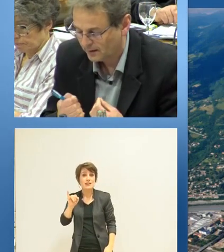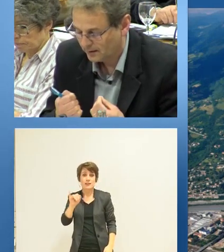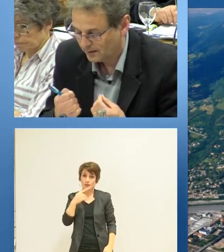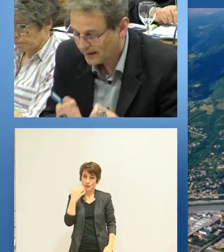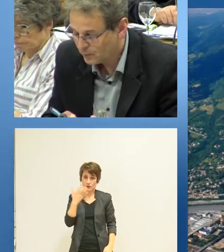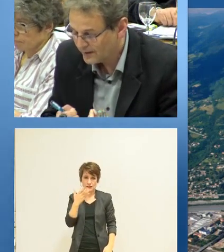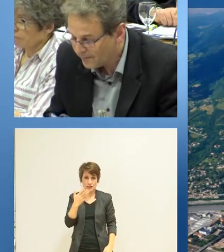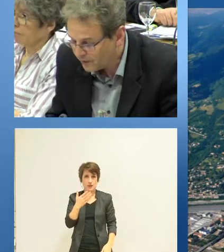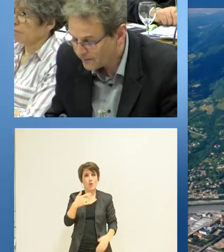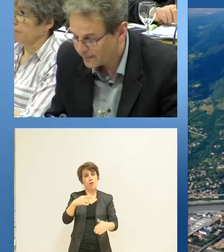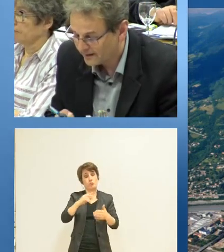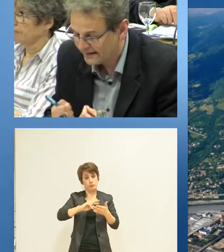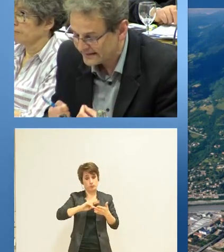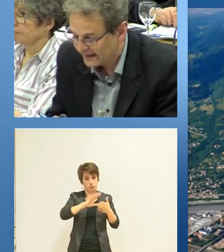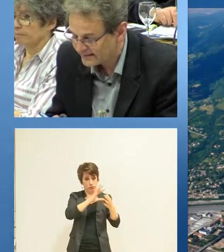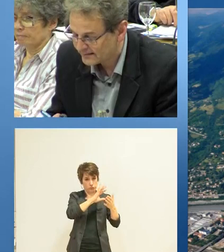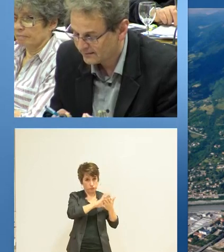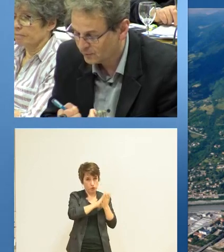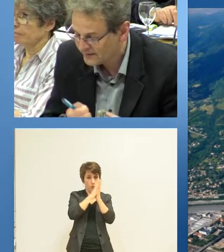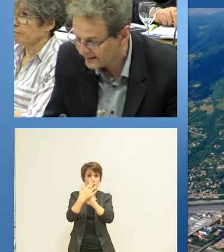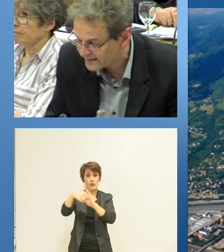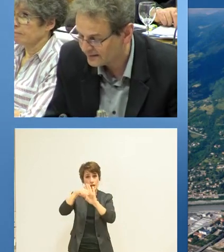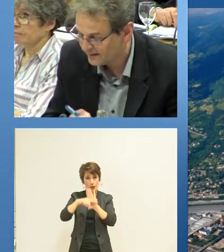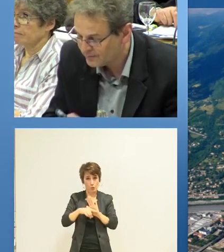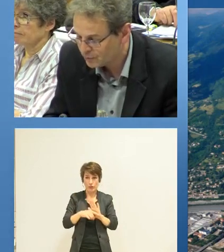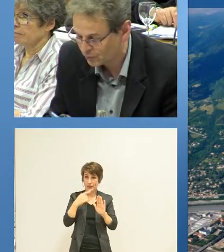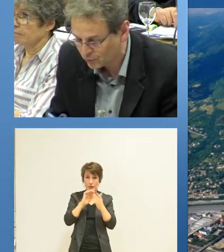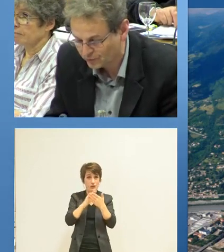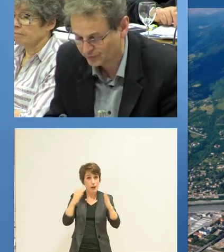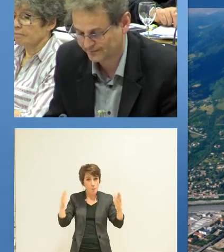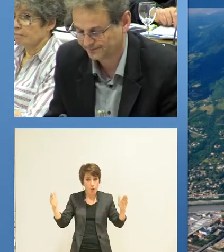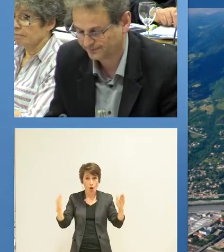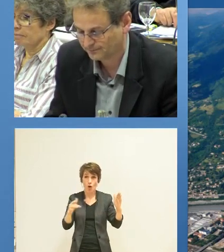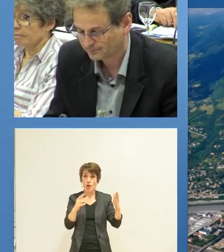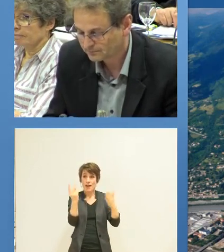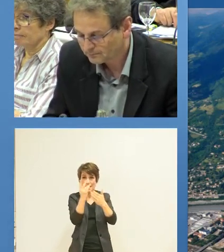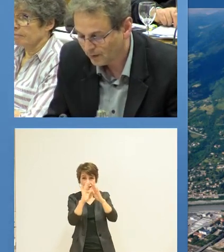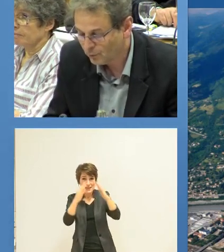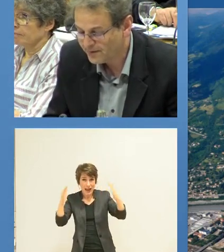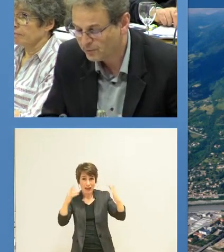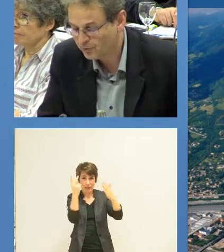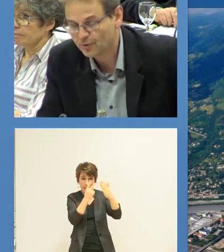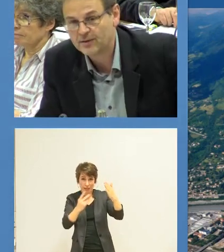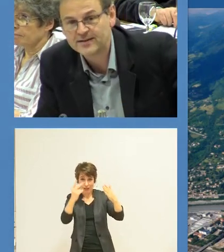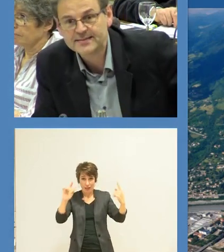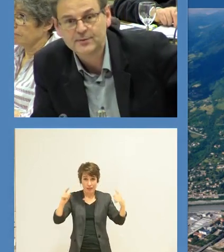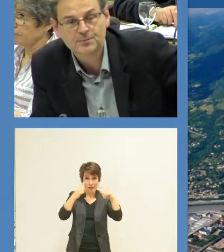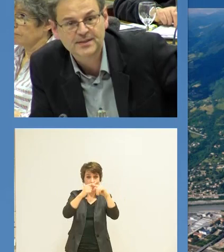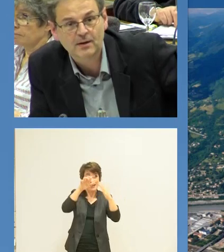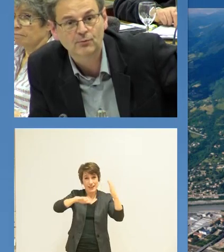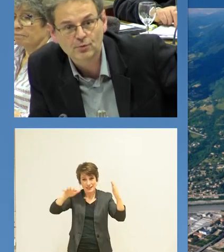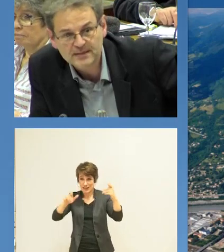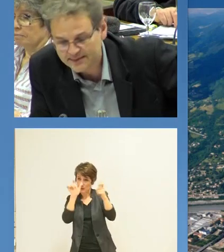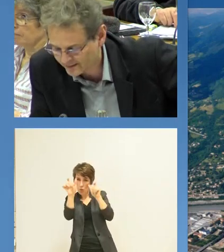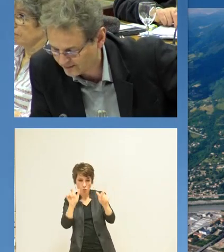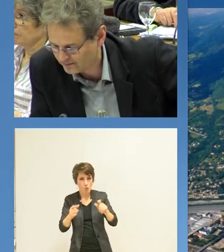là où les plans les cartes le texte les mots comptent le pmu grenoble avait été adoptée